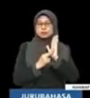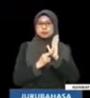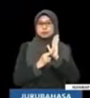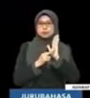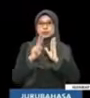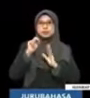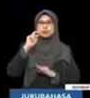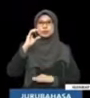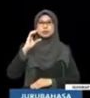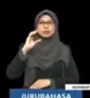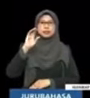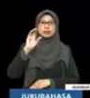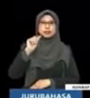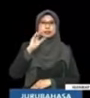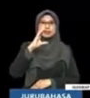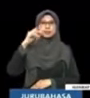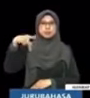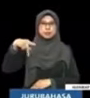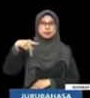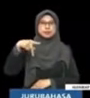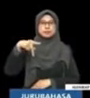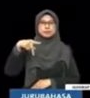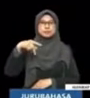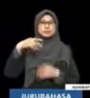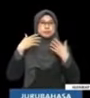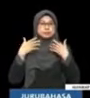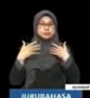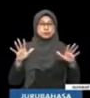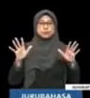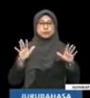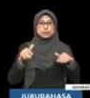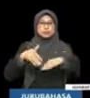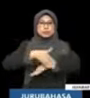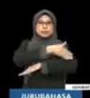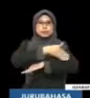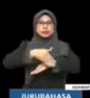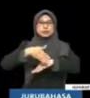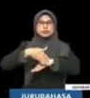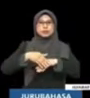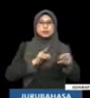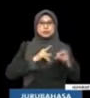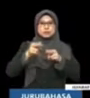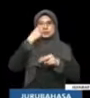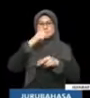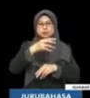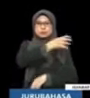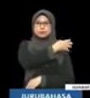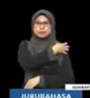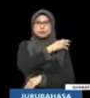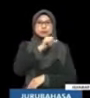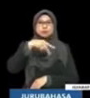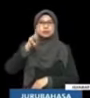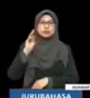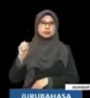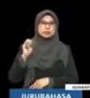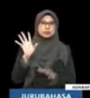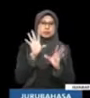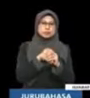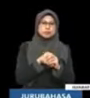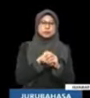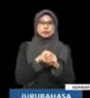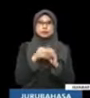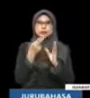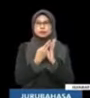undang-undang, NACP 2019-2023 ini telah pun menggariskan inisiatif untuk memperkasakan SPRM